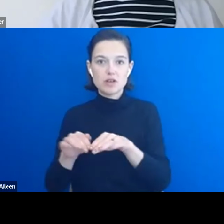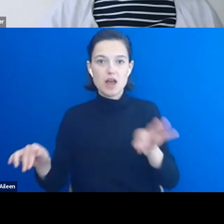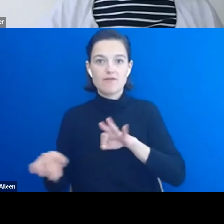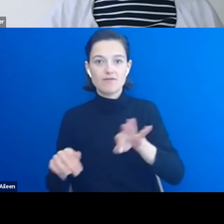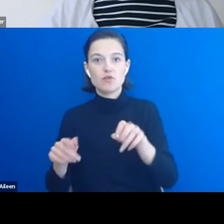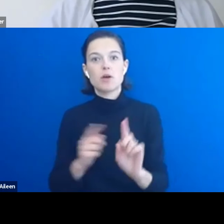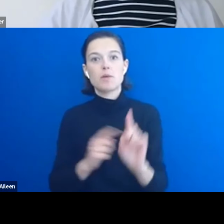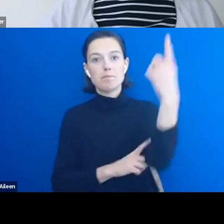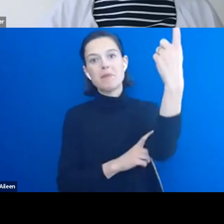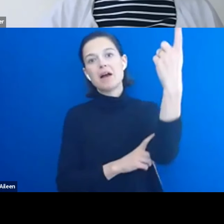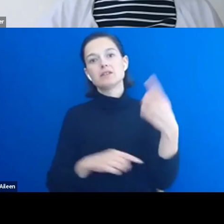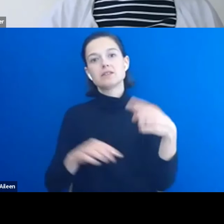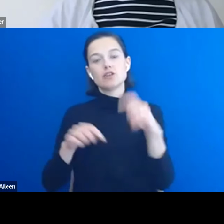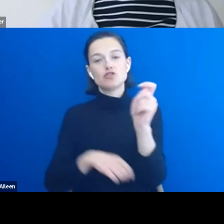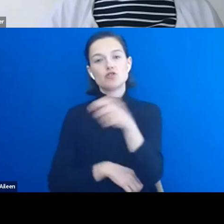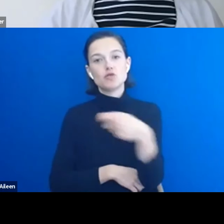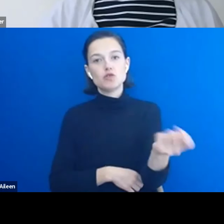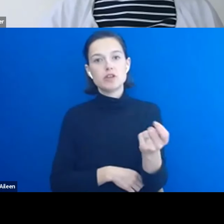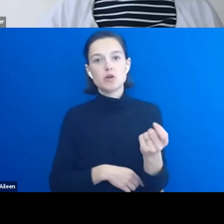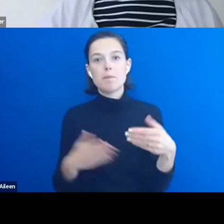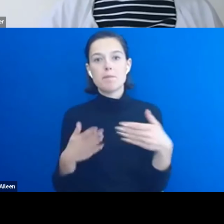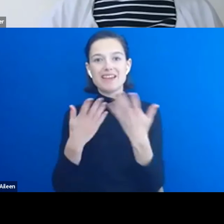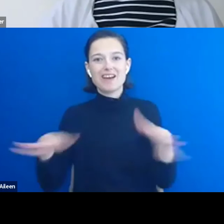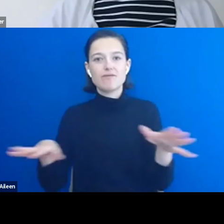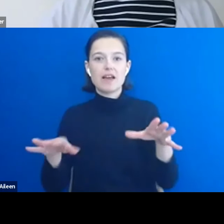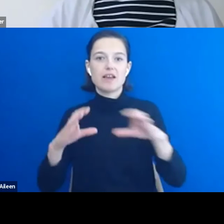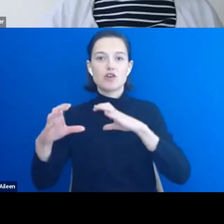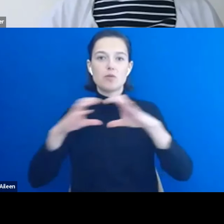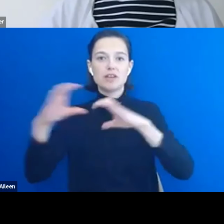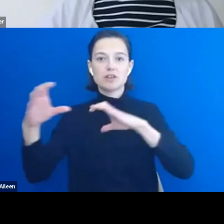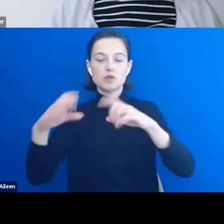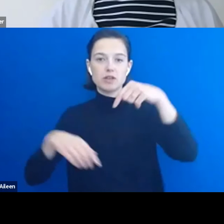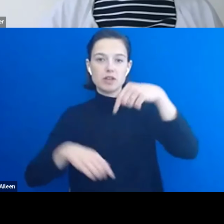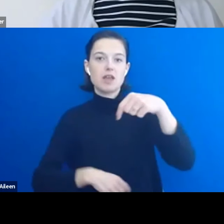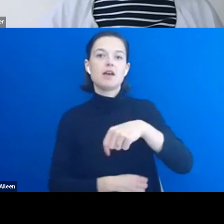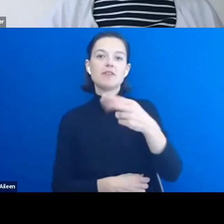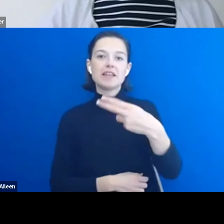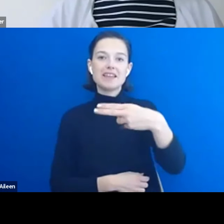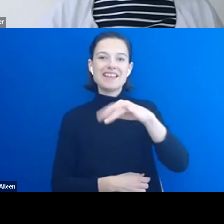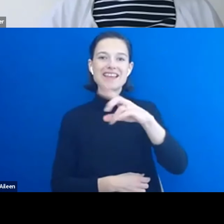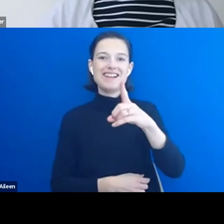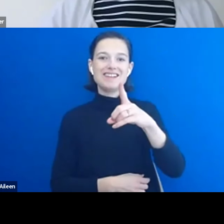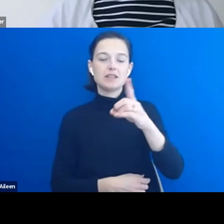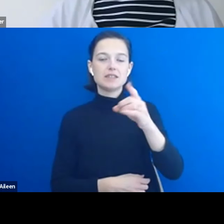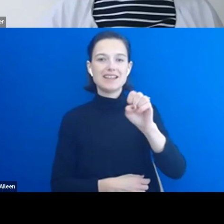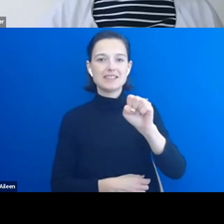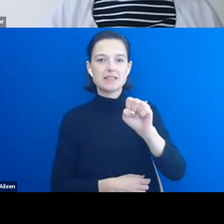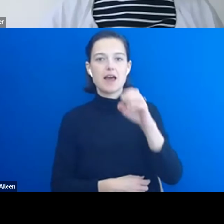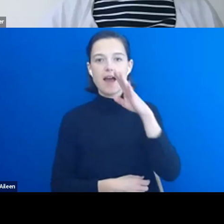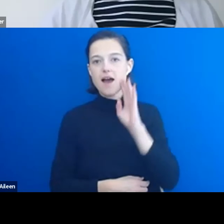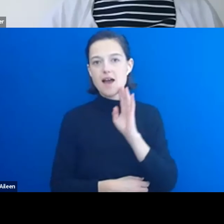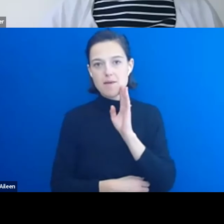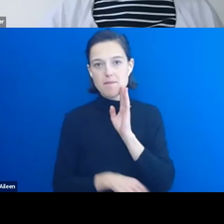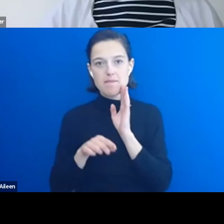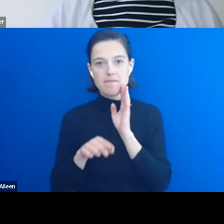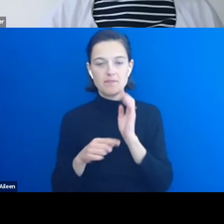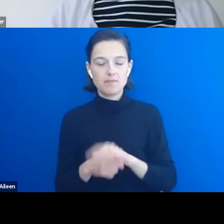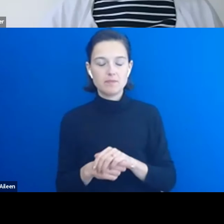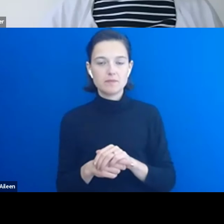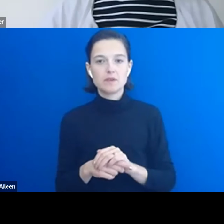Barrierefreie Kommunikation an der Universität Hildesheim, so auch in der Bildung, Ausbildung der nächsten Generation in Barrierefreiheit